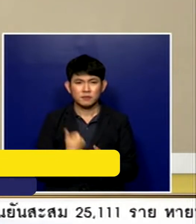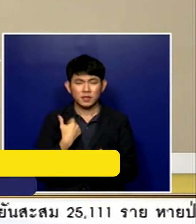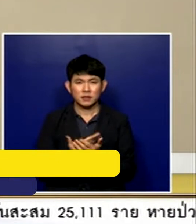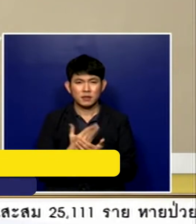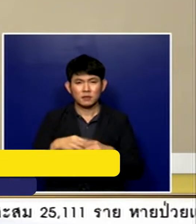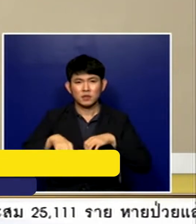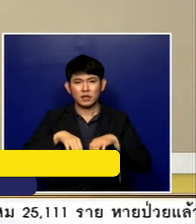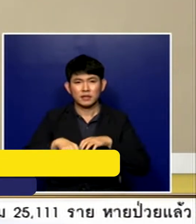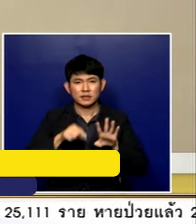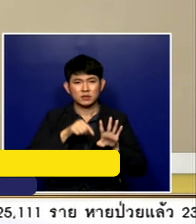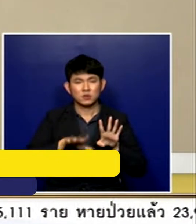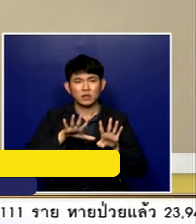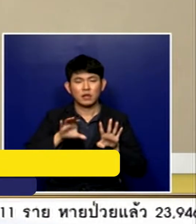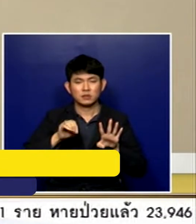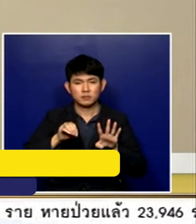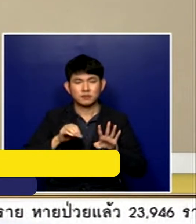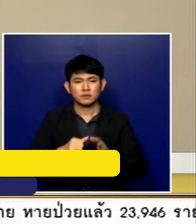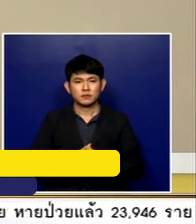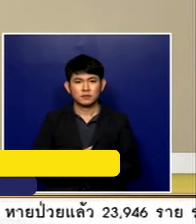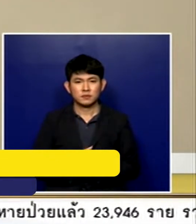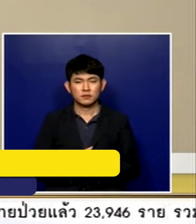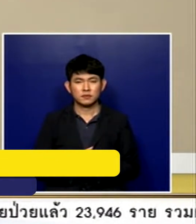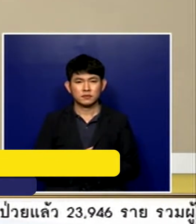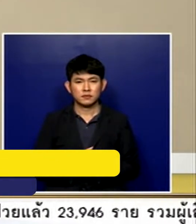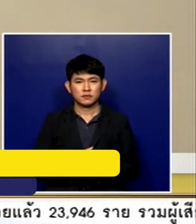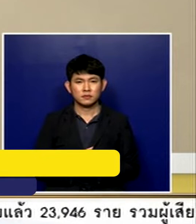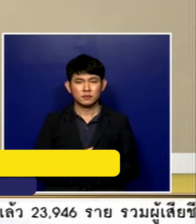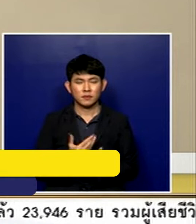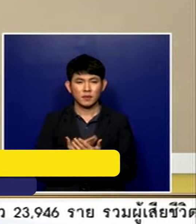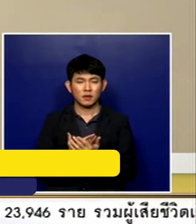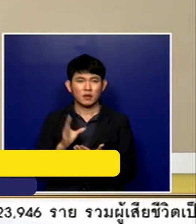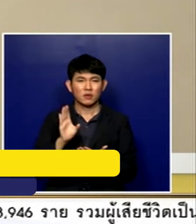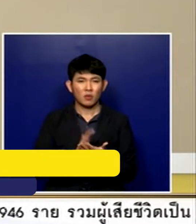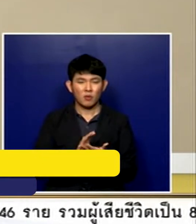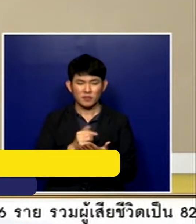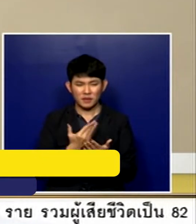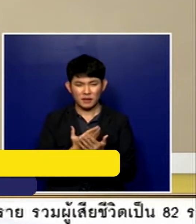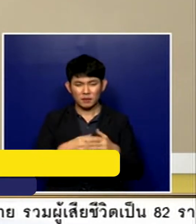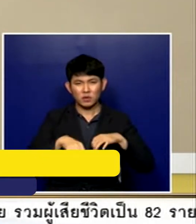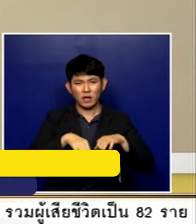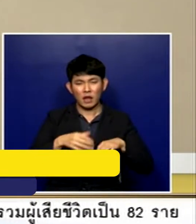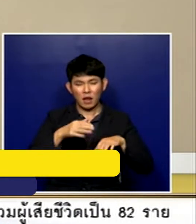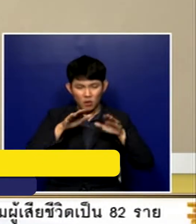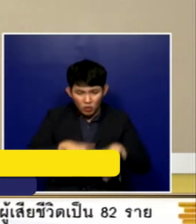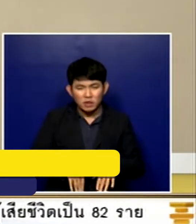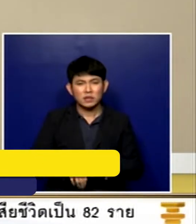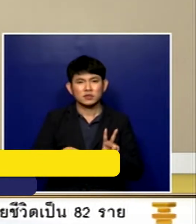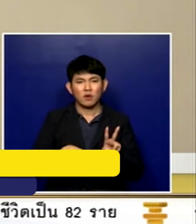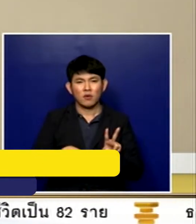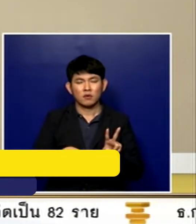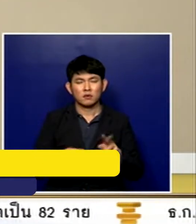การอยู่ 4บาท 50กับณสำนักก็ประมาณขอให้ตัดตรงนั้นเหลือ 2บาทครับ